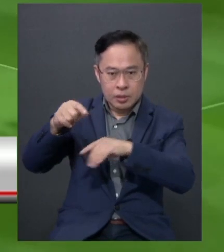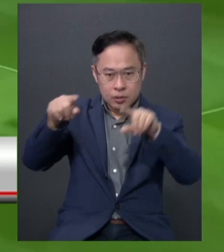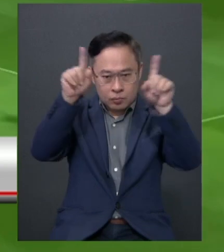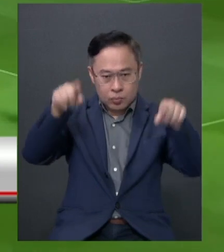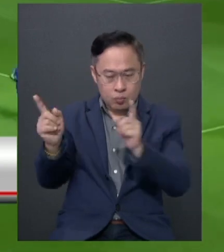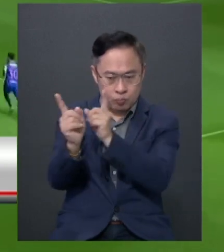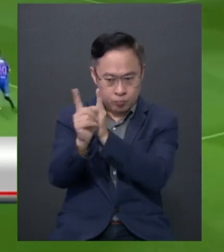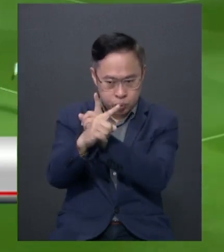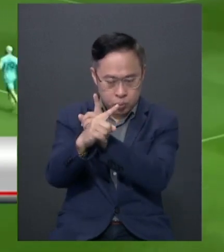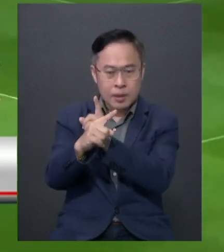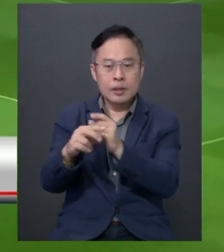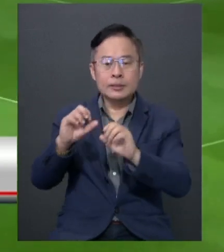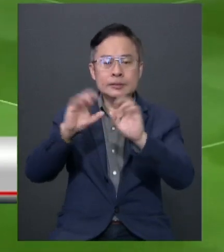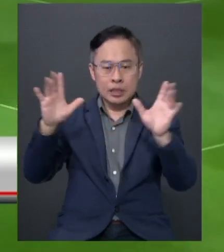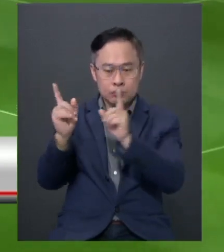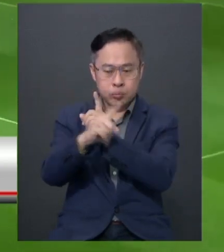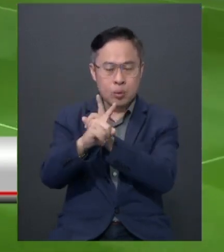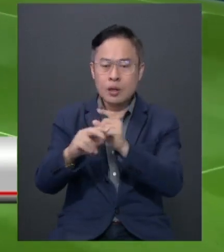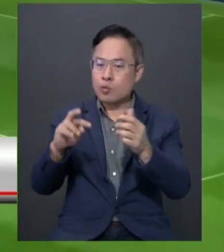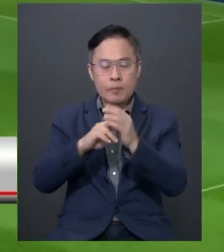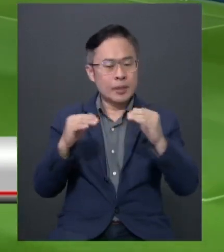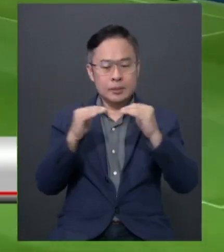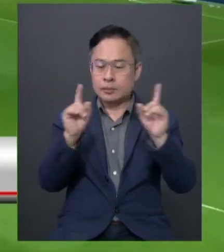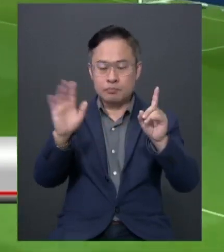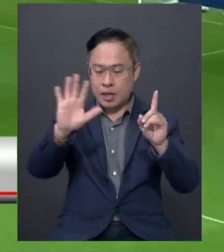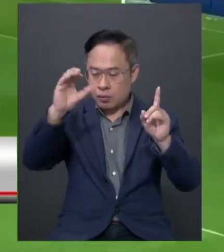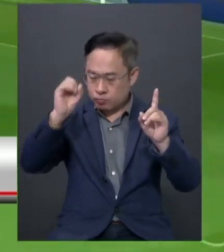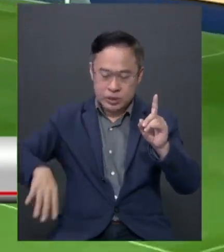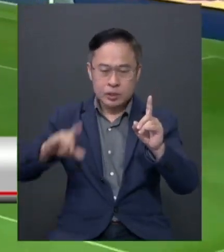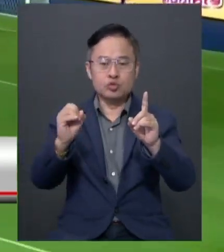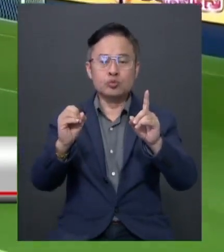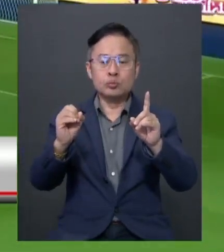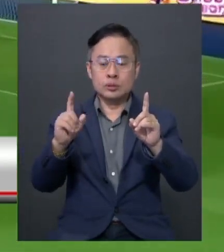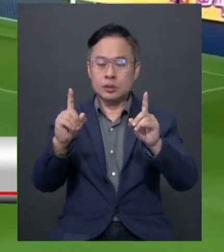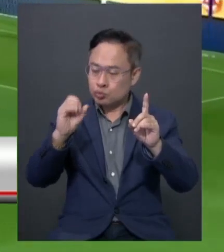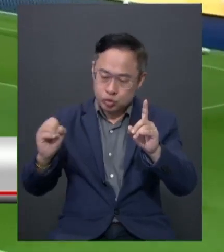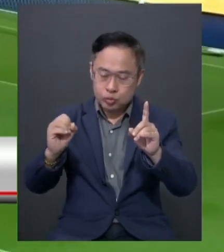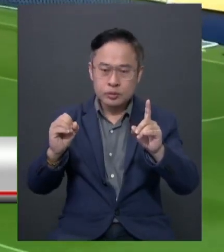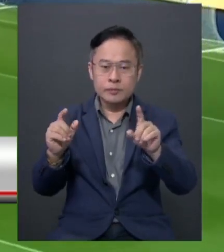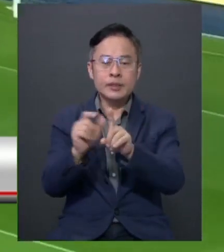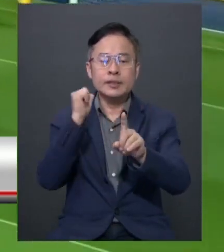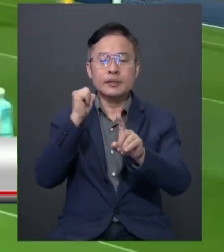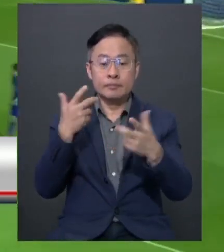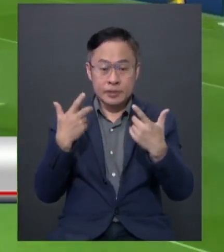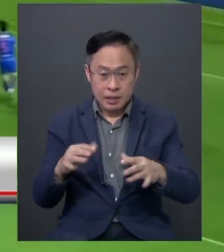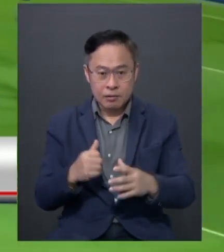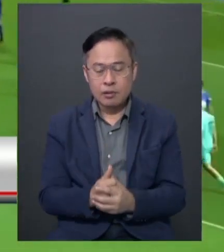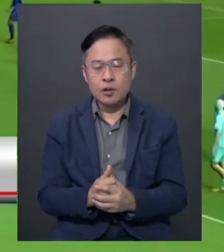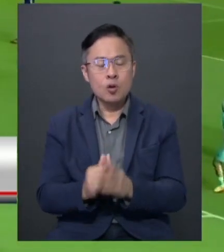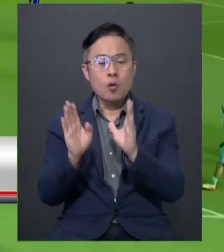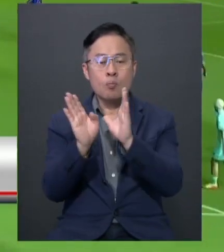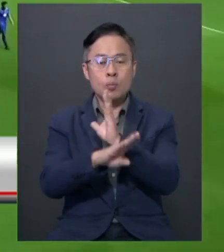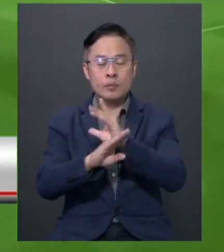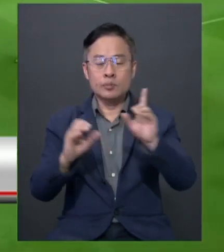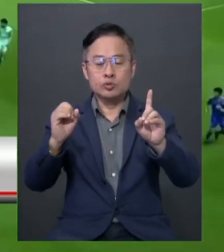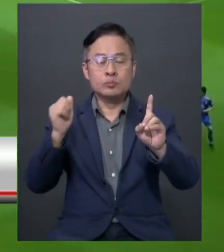การตีเส้นขึ้นมาว่าล้ำหน้าก็เลยอดตีเสมอเลยครับพอไม่ได้ประตูตีเสมอเนี่ยบุรีรัมย์ก็มาเกือบจะหนีห่างเป็น 2-0 ครับ